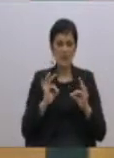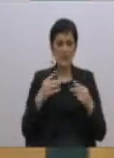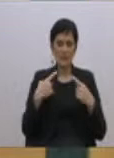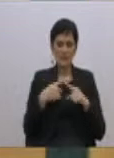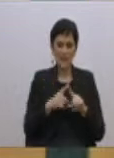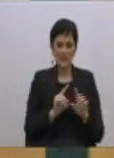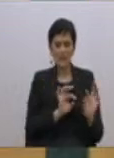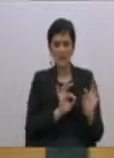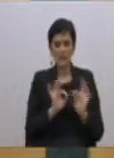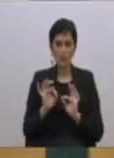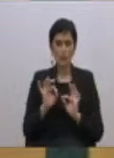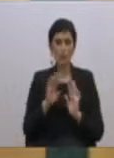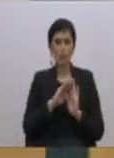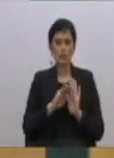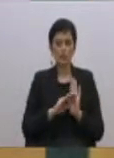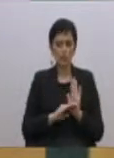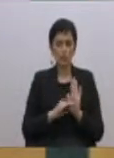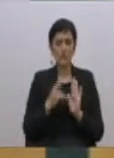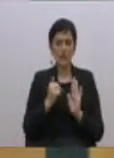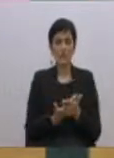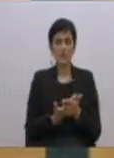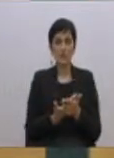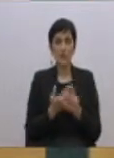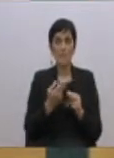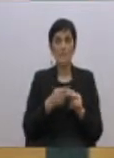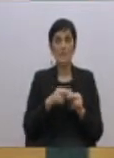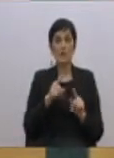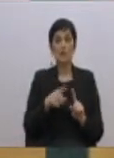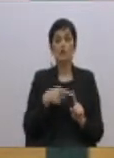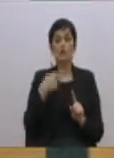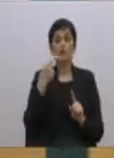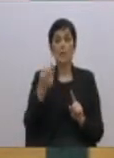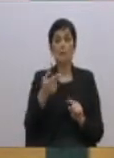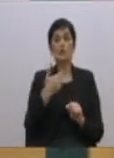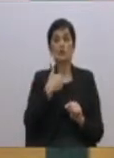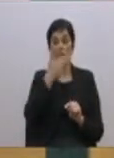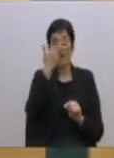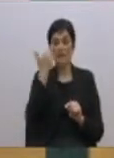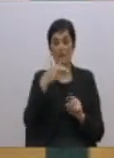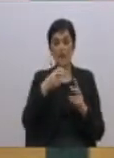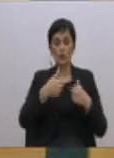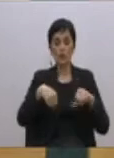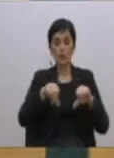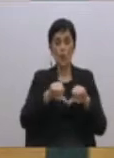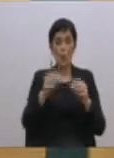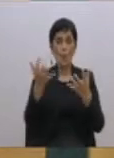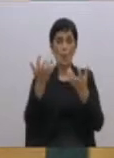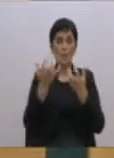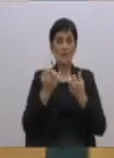Rubis, Structurul de Redacțiului, Falsa Zri. Domnul Gurs Mogas, în Cioinul Inițiis Comisiei Zgarmi Uiret,